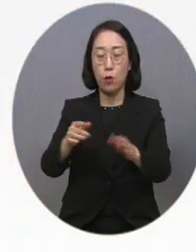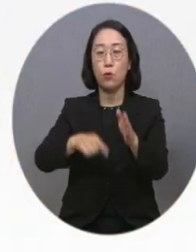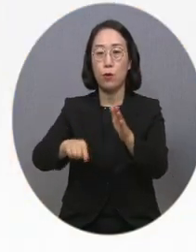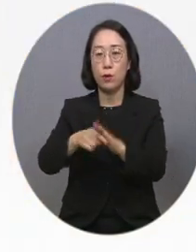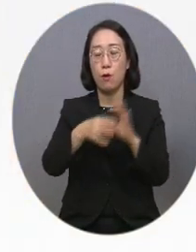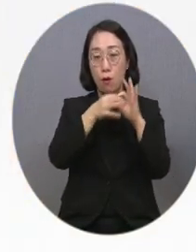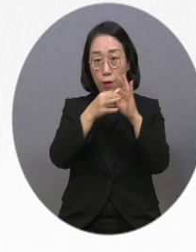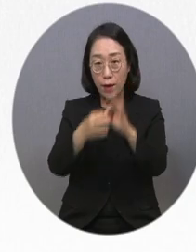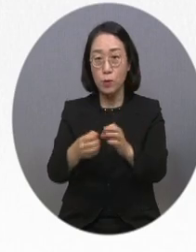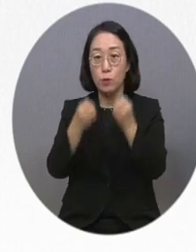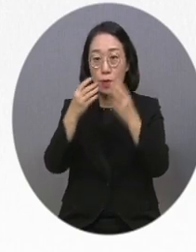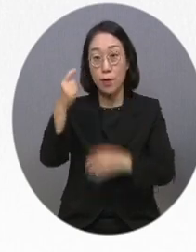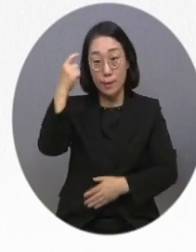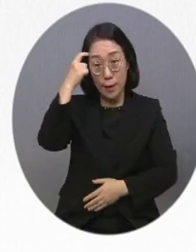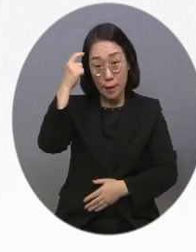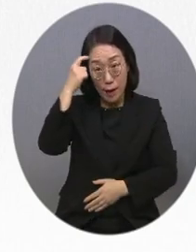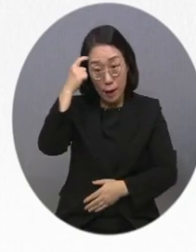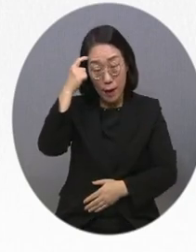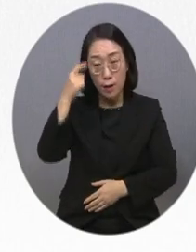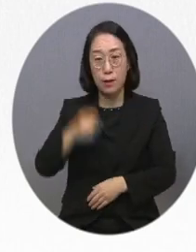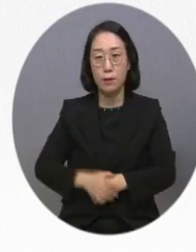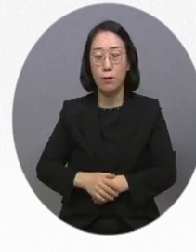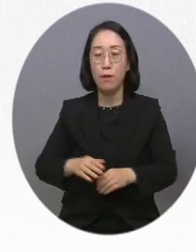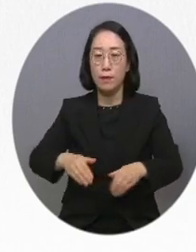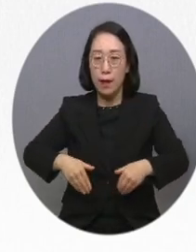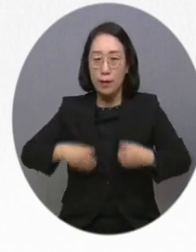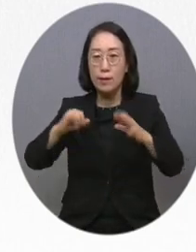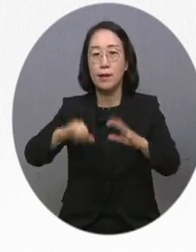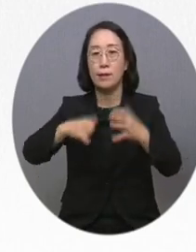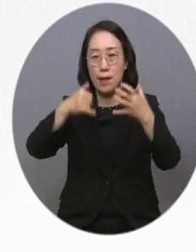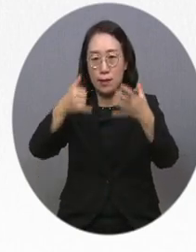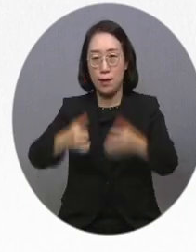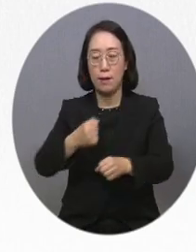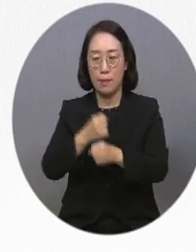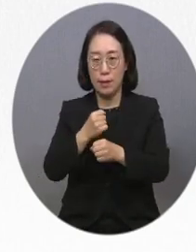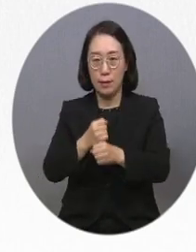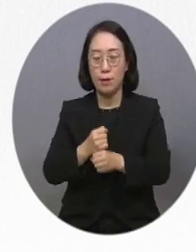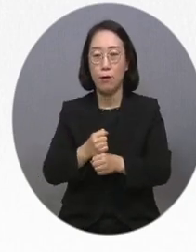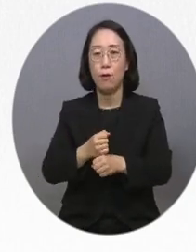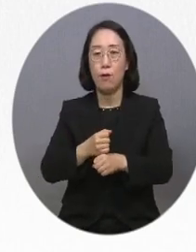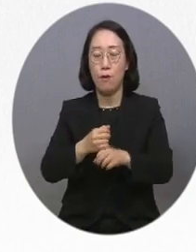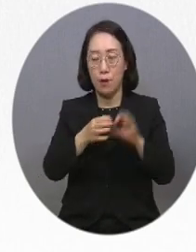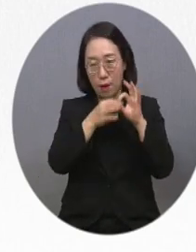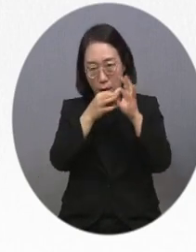끊임없는 노력을 통해 따뜻한 세상을 만들어 나갈 것입니다.